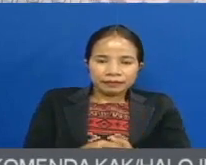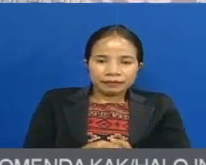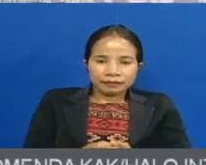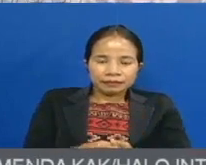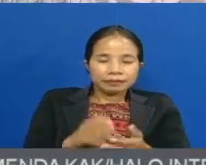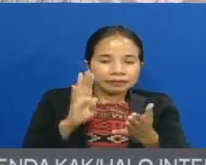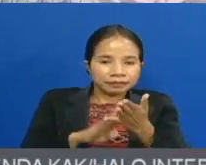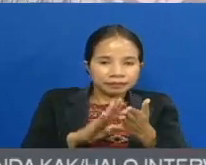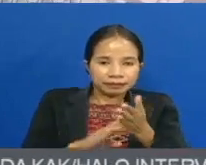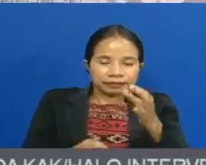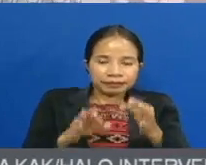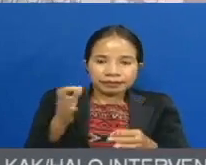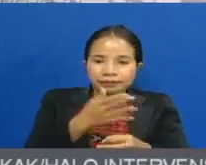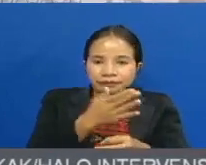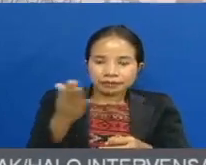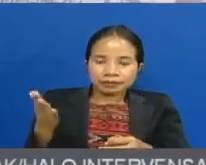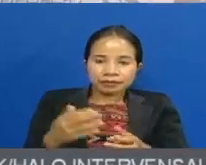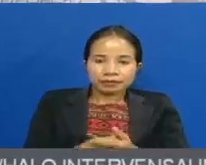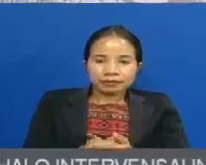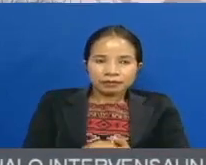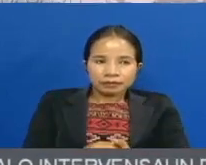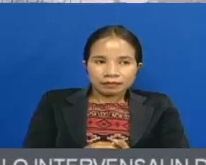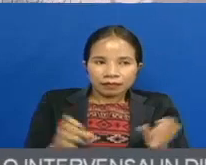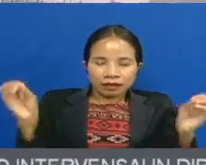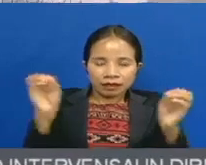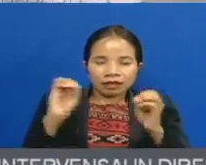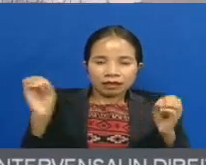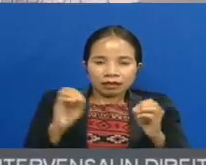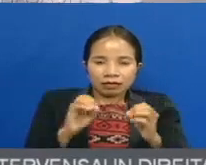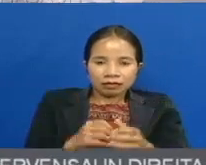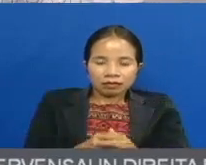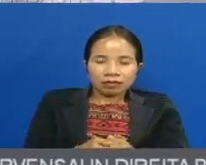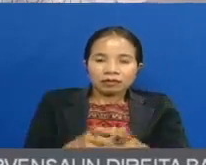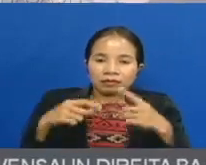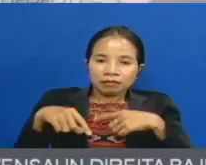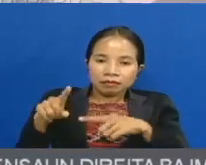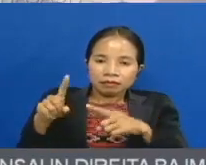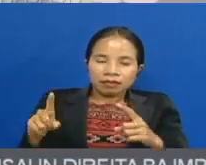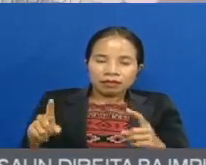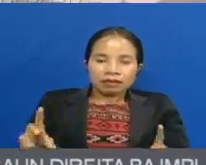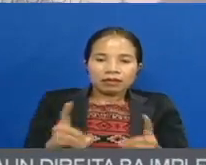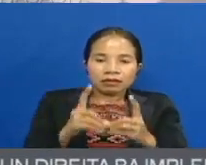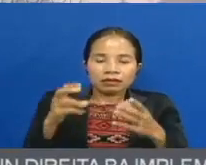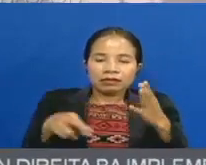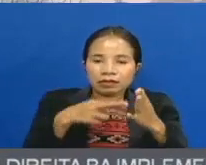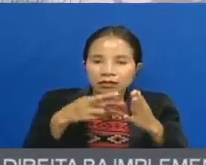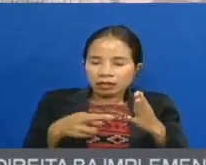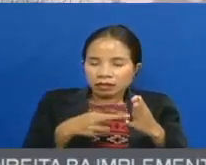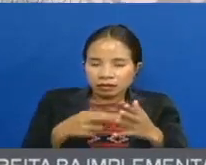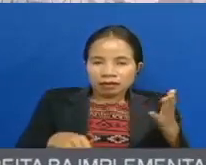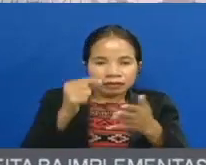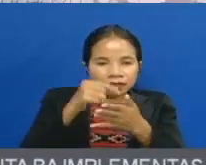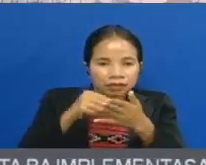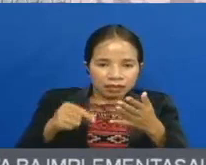continuă, când e ta voțină mă bama că mai la cui, bama că la contrafale pe voțină de pe ta voțină a fere,